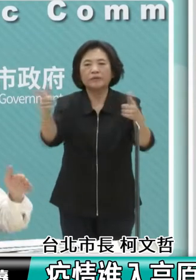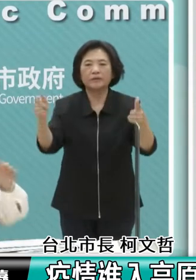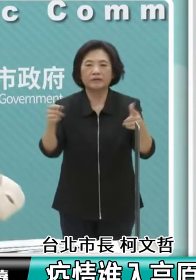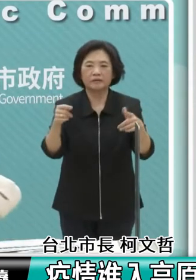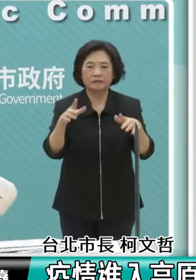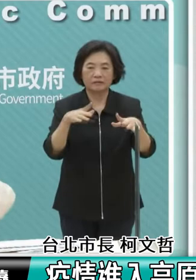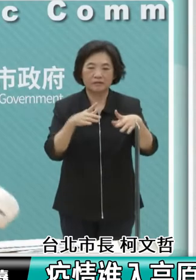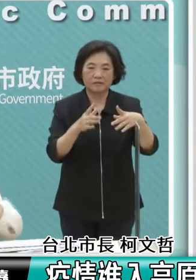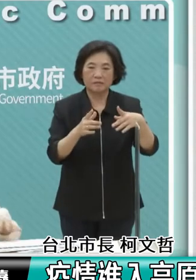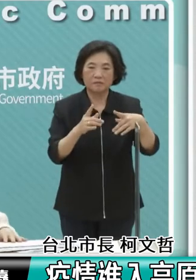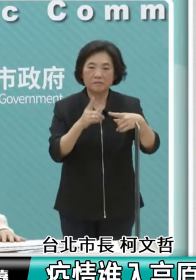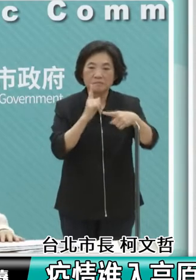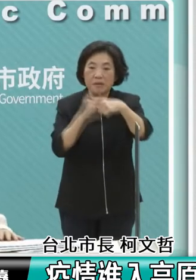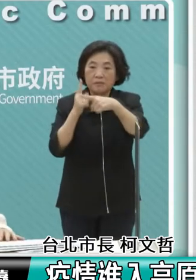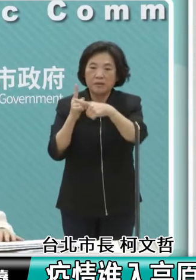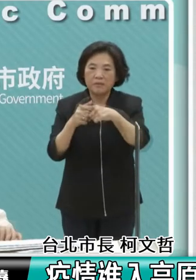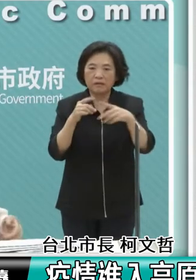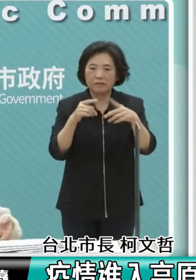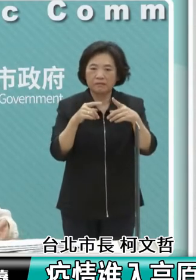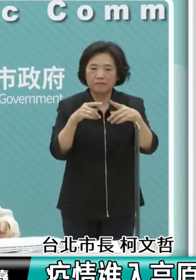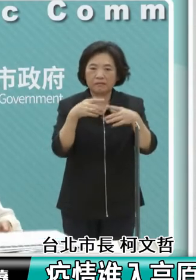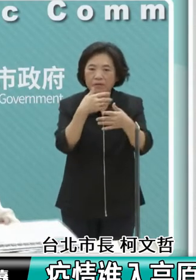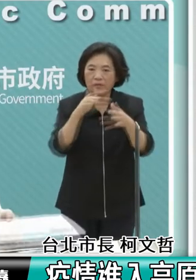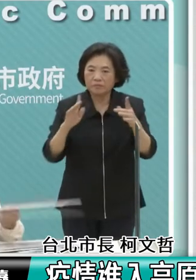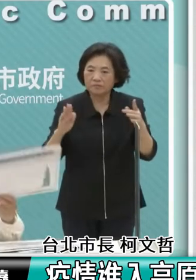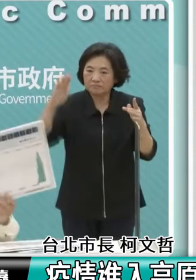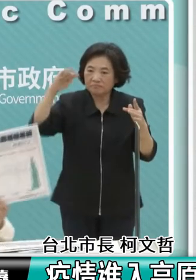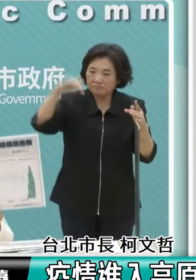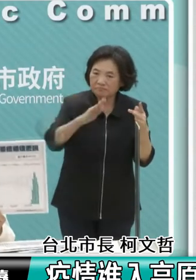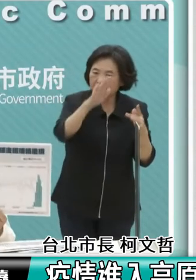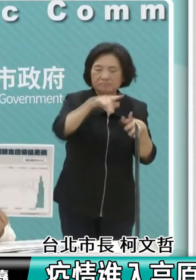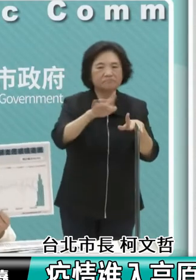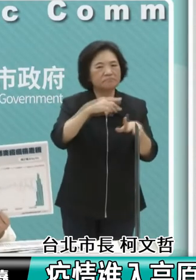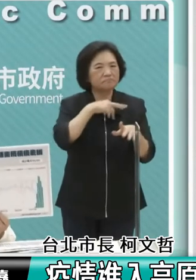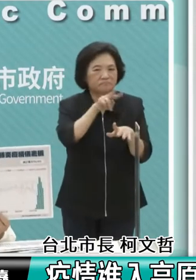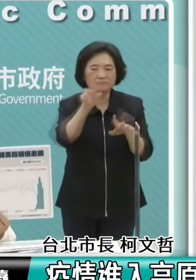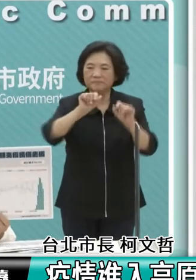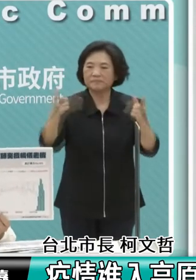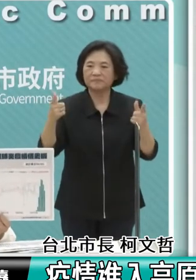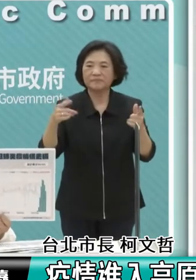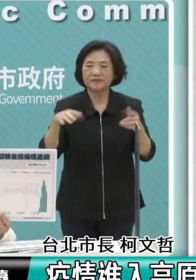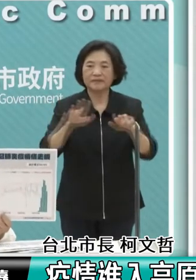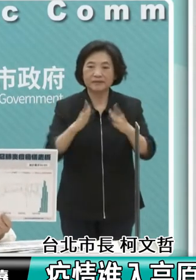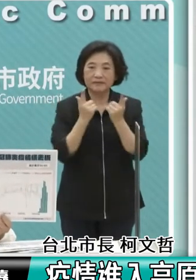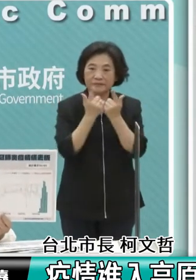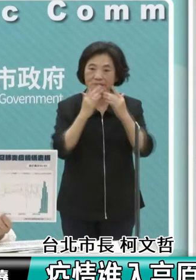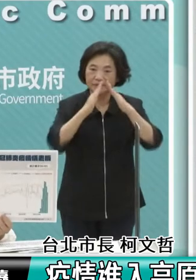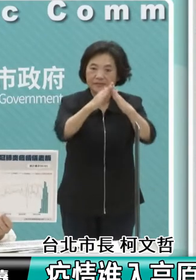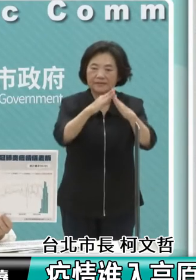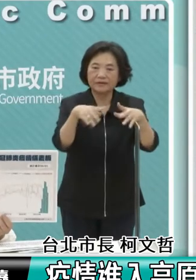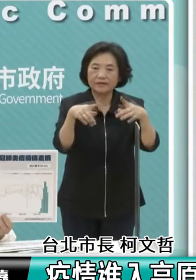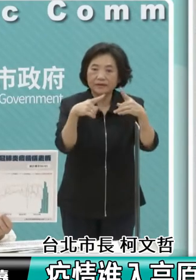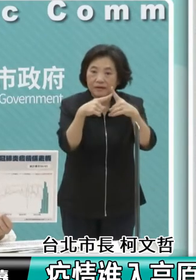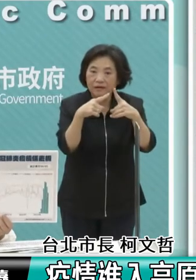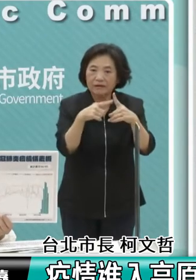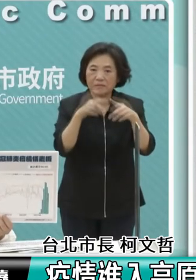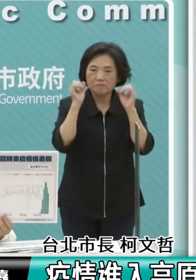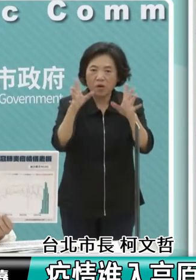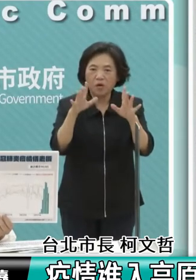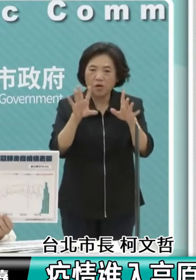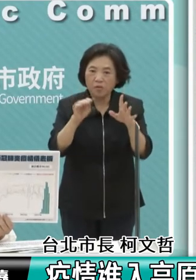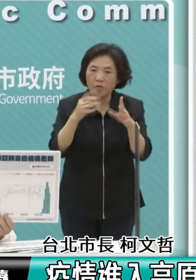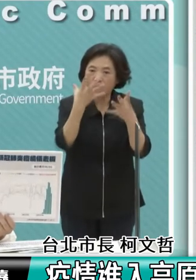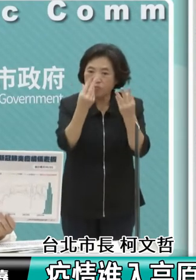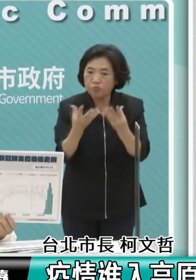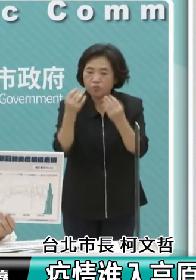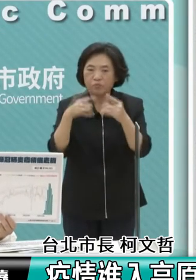确诊案例的这种图形都不太一样。那我们监看整个台北市哈人流的变化，是那监看人流变化